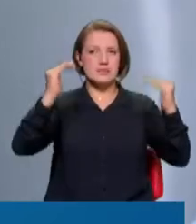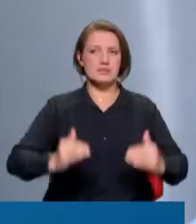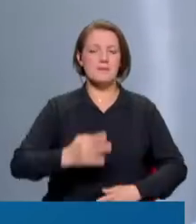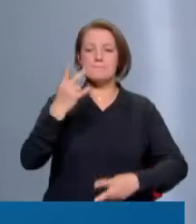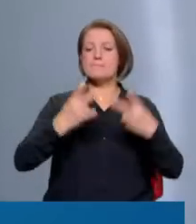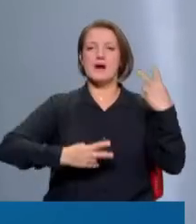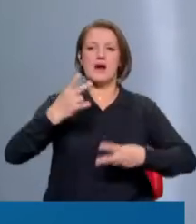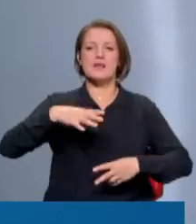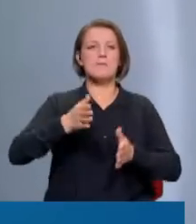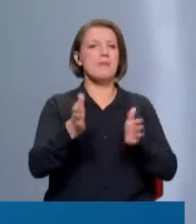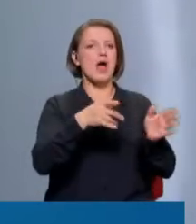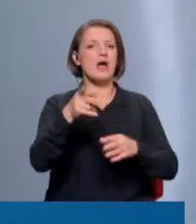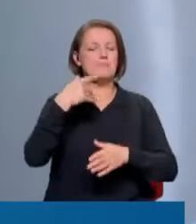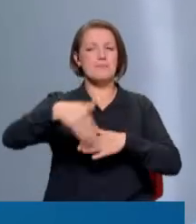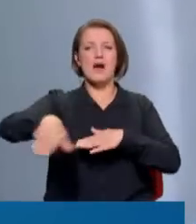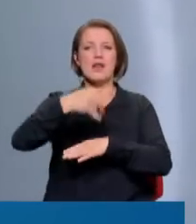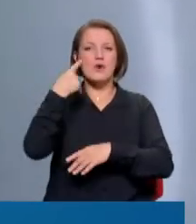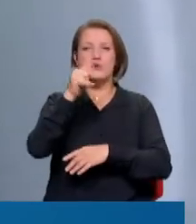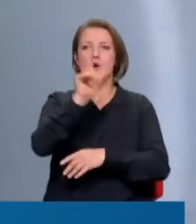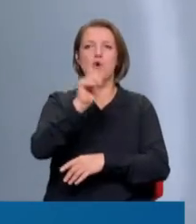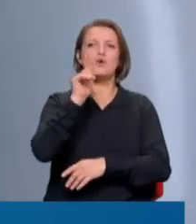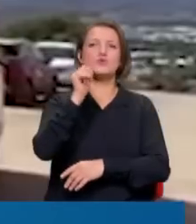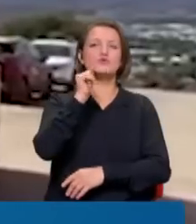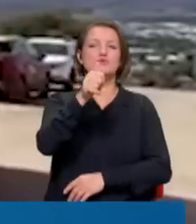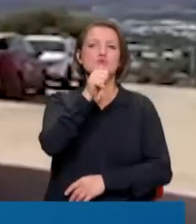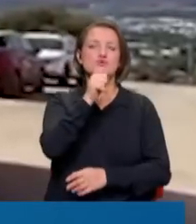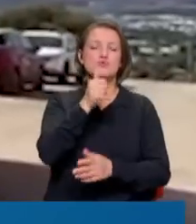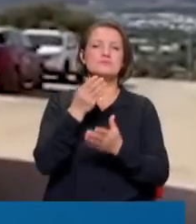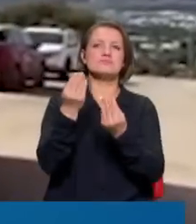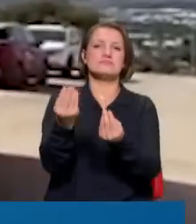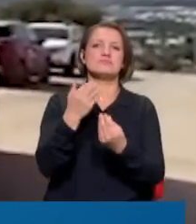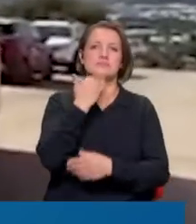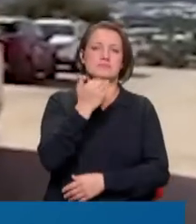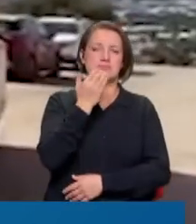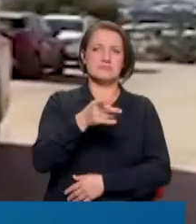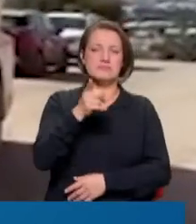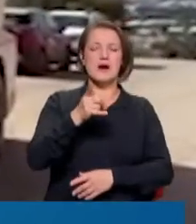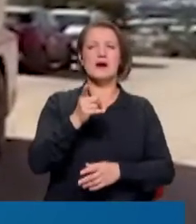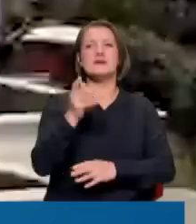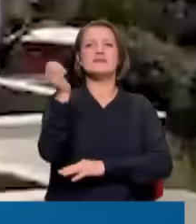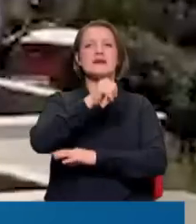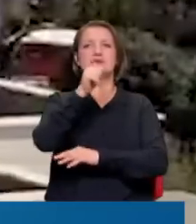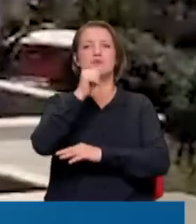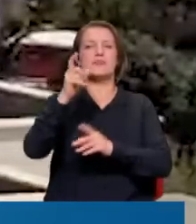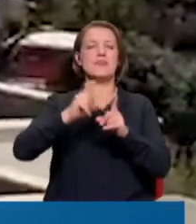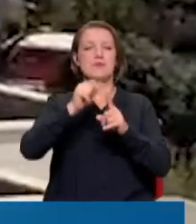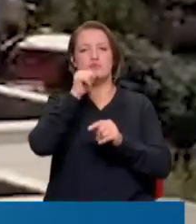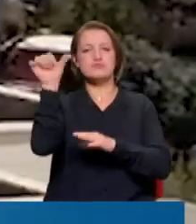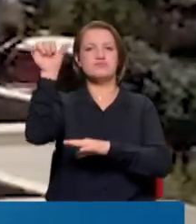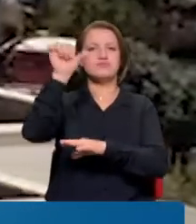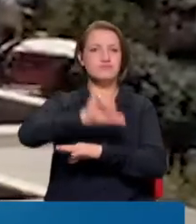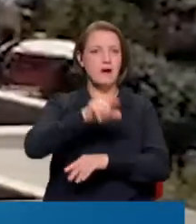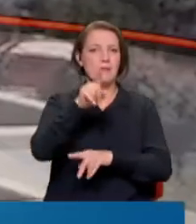hafifletebilir su verilemiyor mahalleliler tankerlerle depolarına su doldurarak çözüm bulmaya çalışsa da yeterli